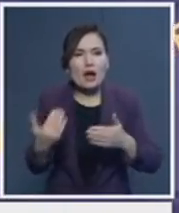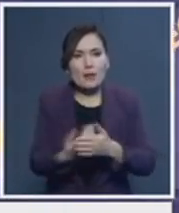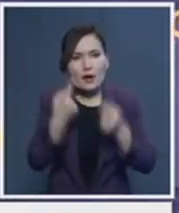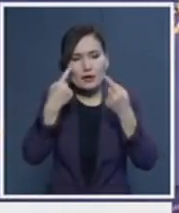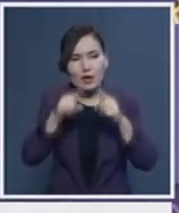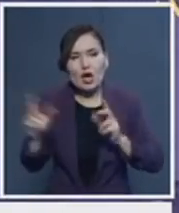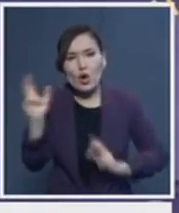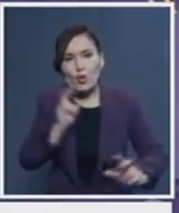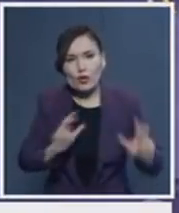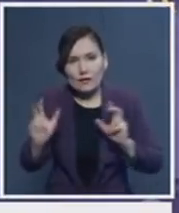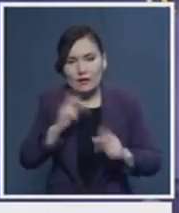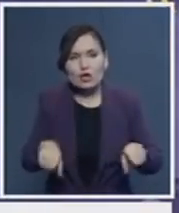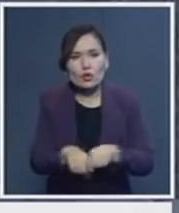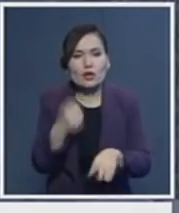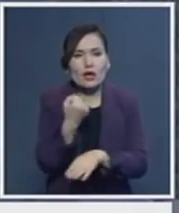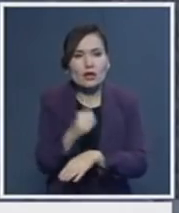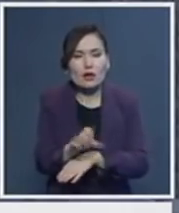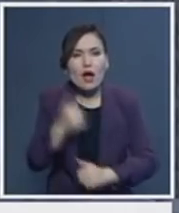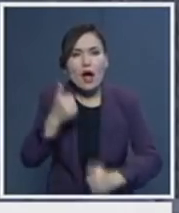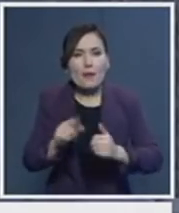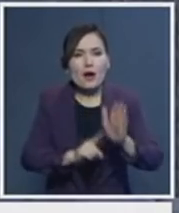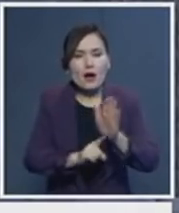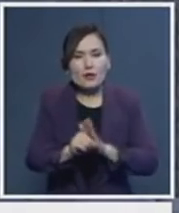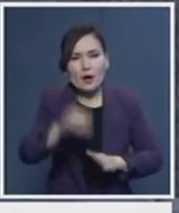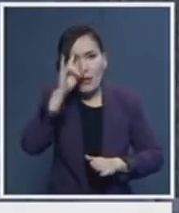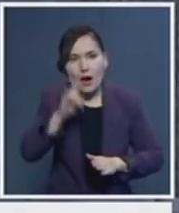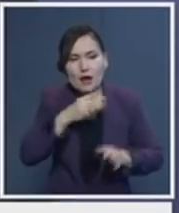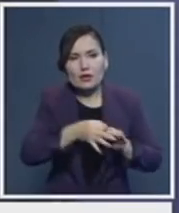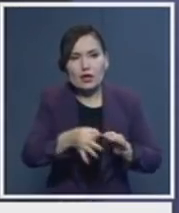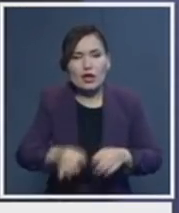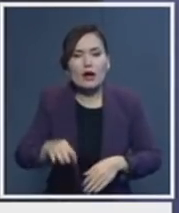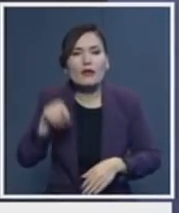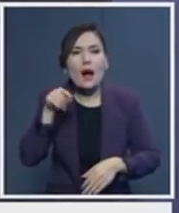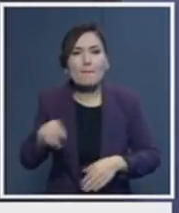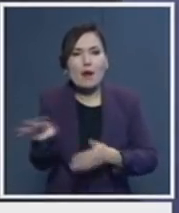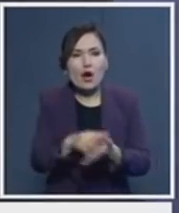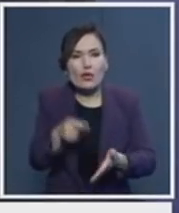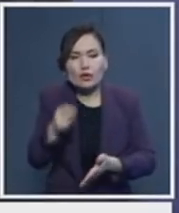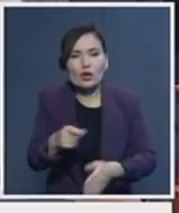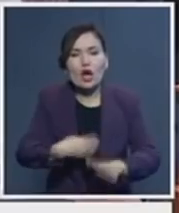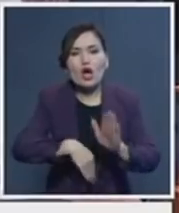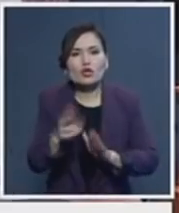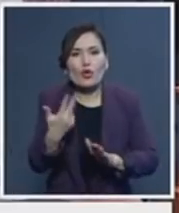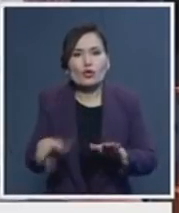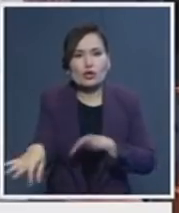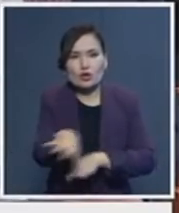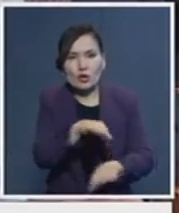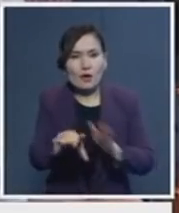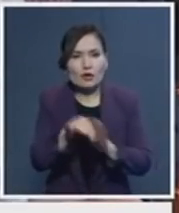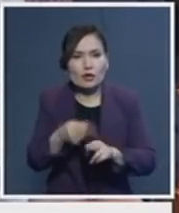университетіне грант ұтып алды. Айта кетейік, байқау басталғалы ел аумағынан 1000-нан астам өтініш келіп түссе тек үздік 30 жоба іріктеуден